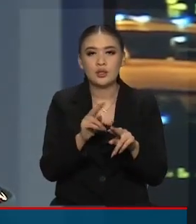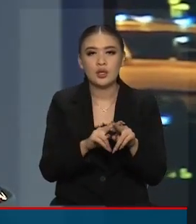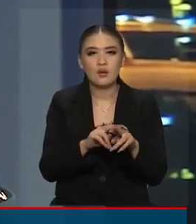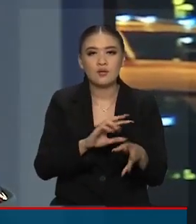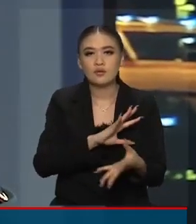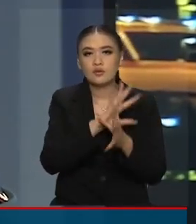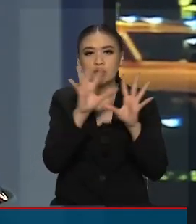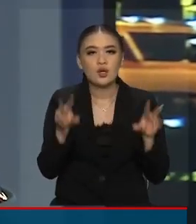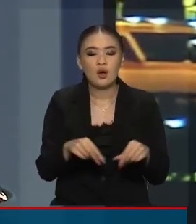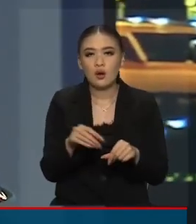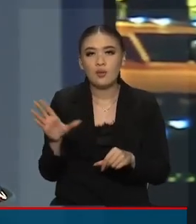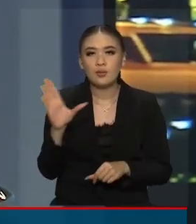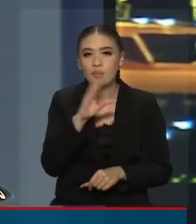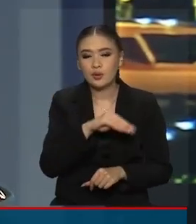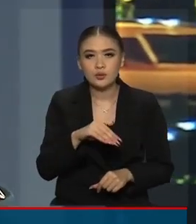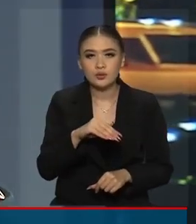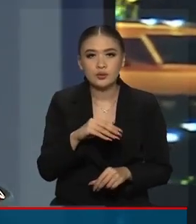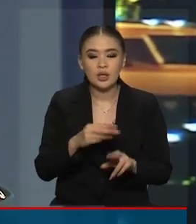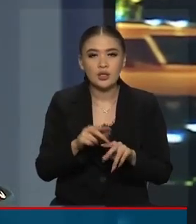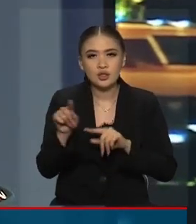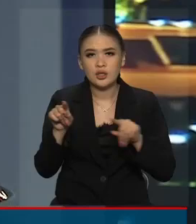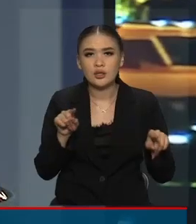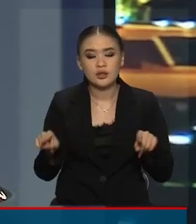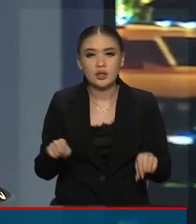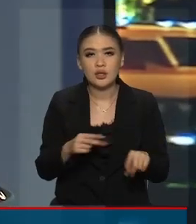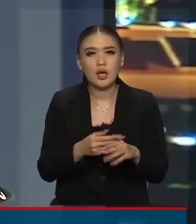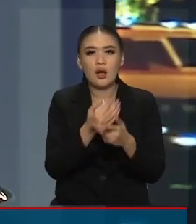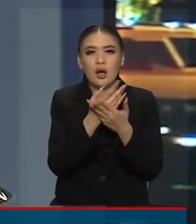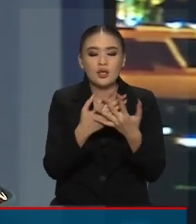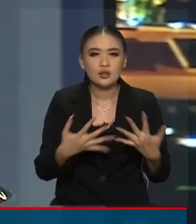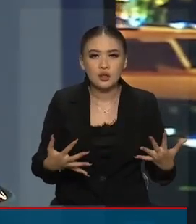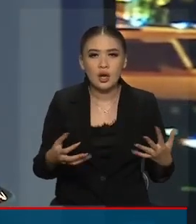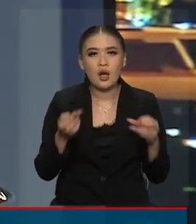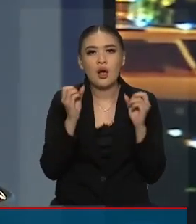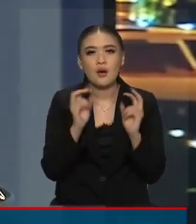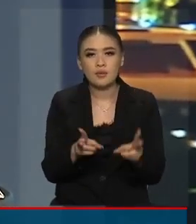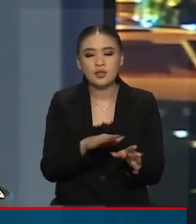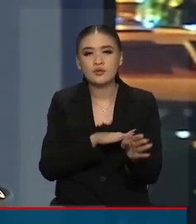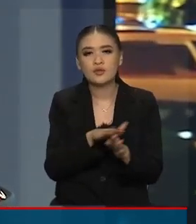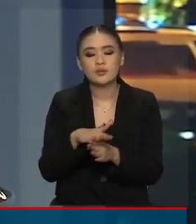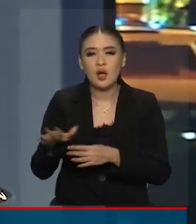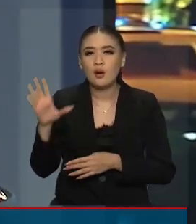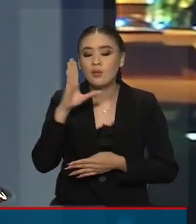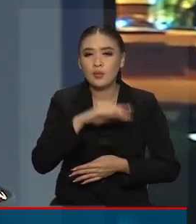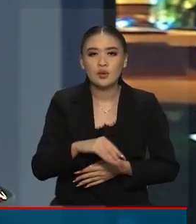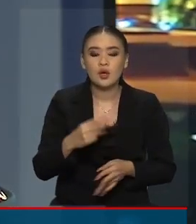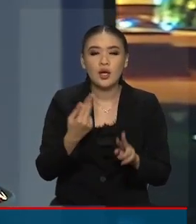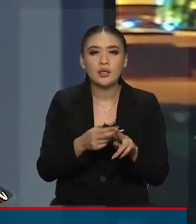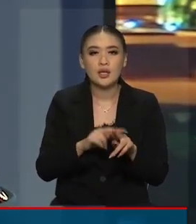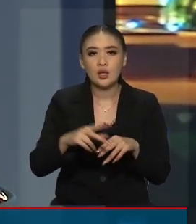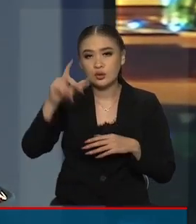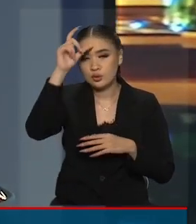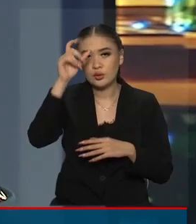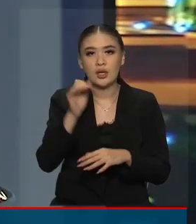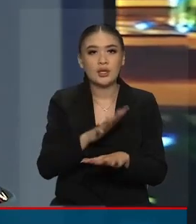универсальность. Универсальность дейміз, ол жан жақты әртүрлі қызметті атқара біледі. Сол себептен енді Түркия